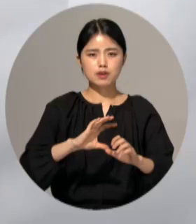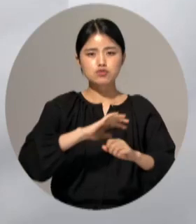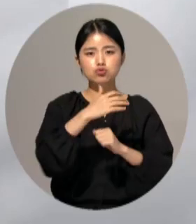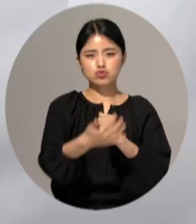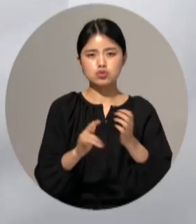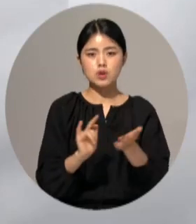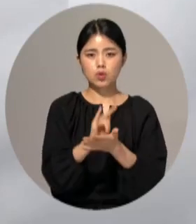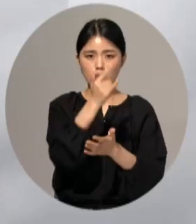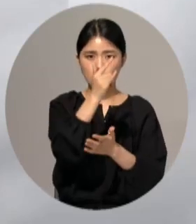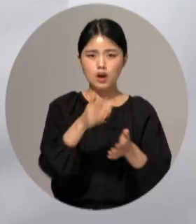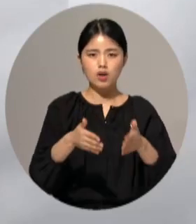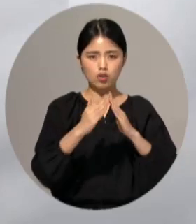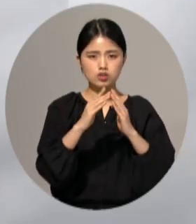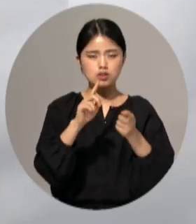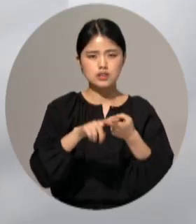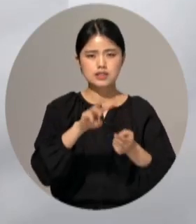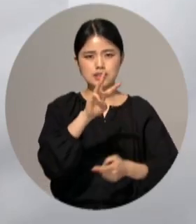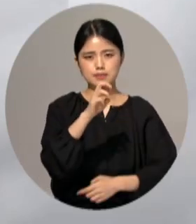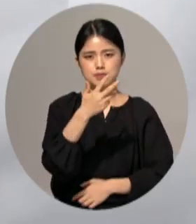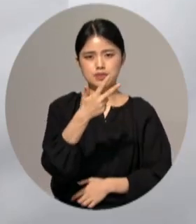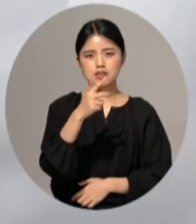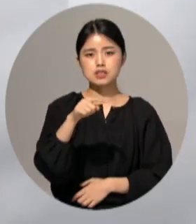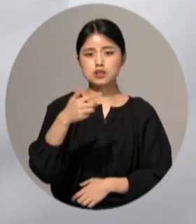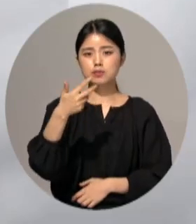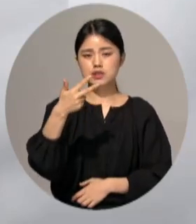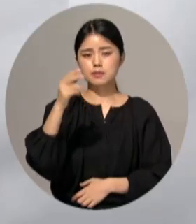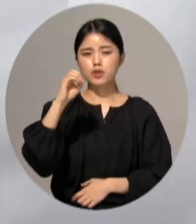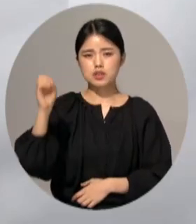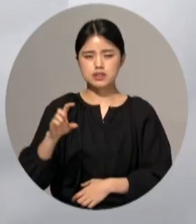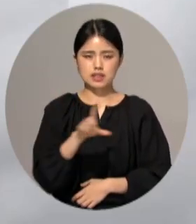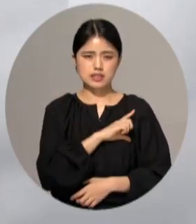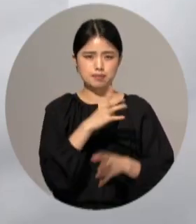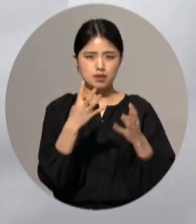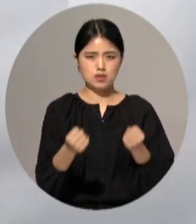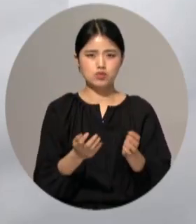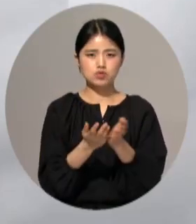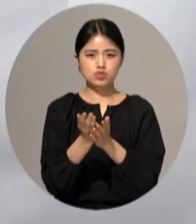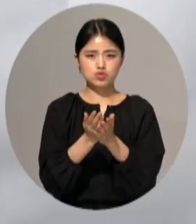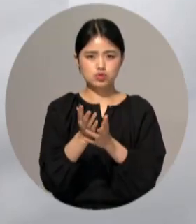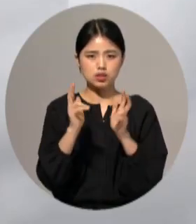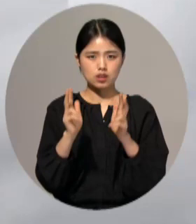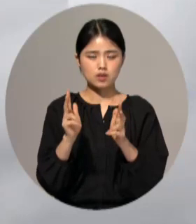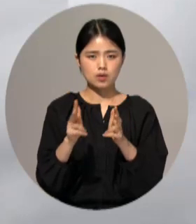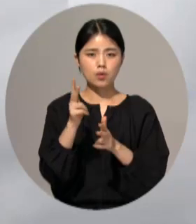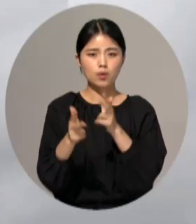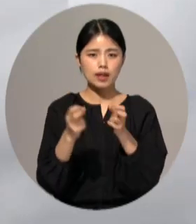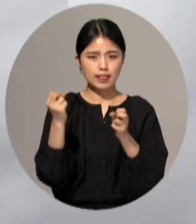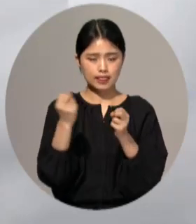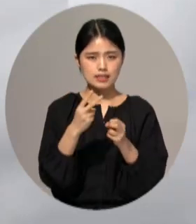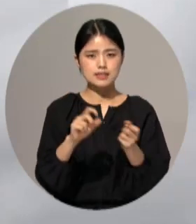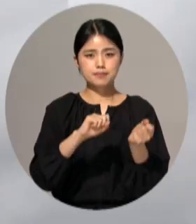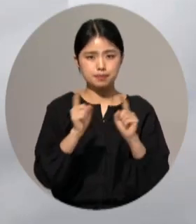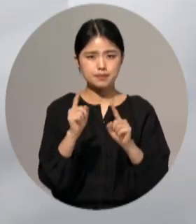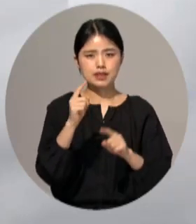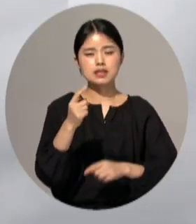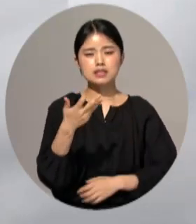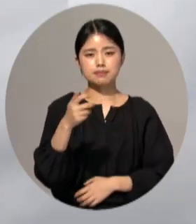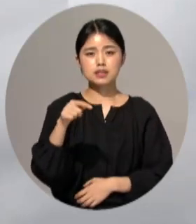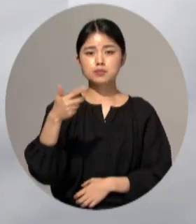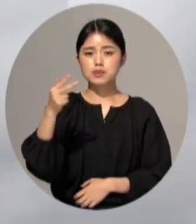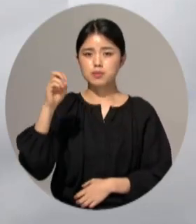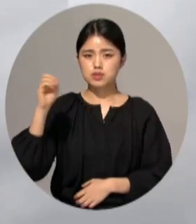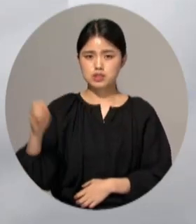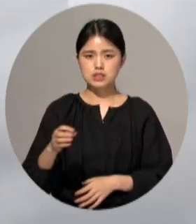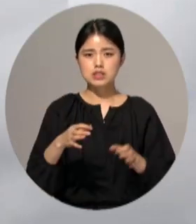공항 건설이 37.4% 로 가장 높았고 군산 조선소 재가동 18.7% 전부